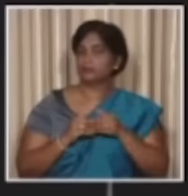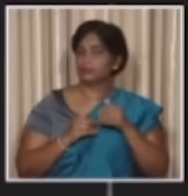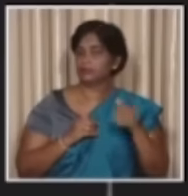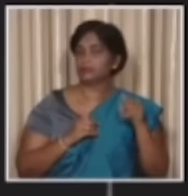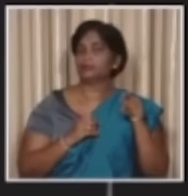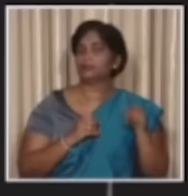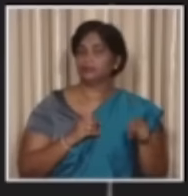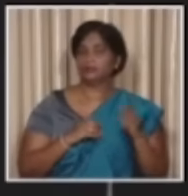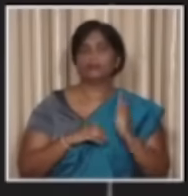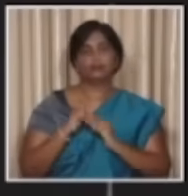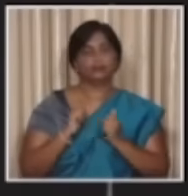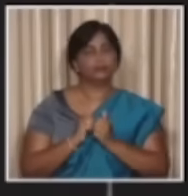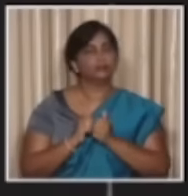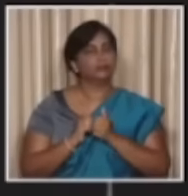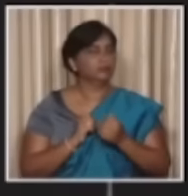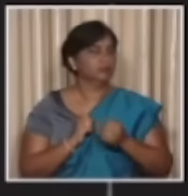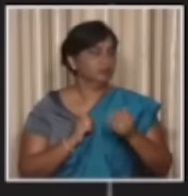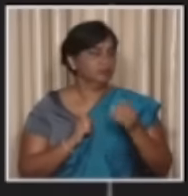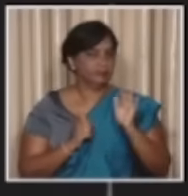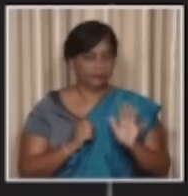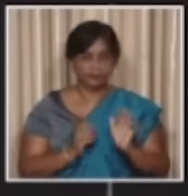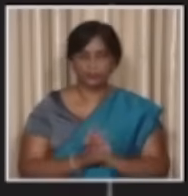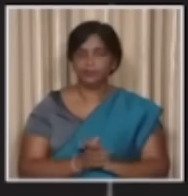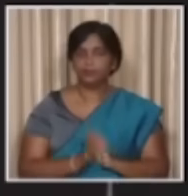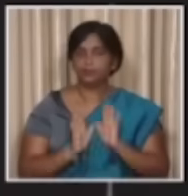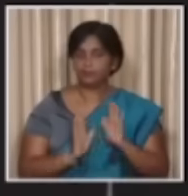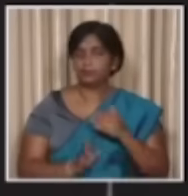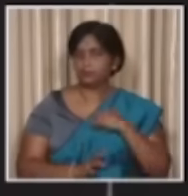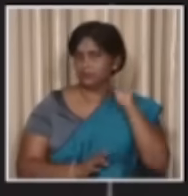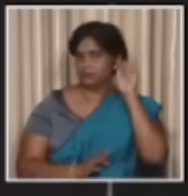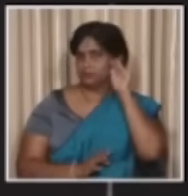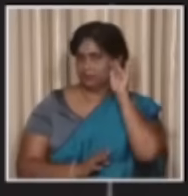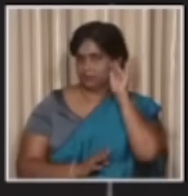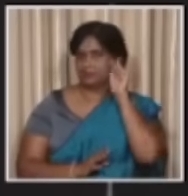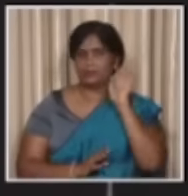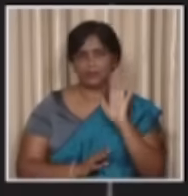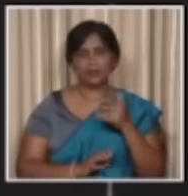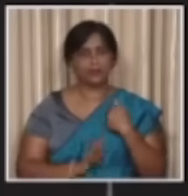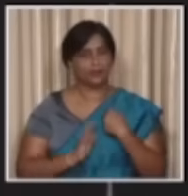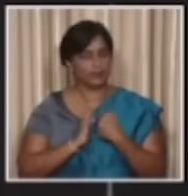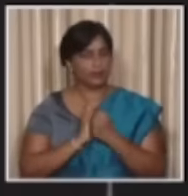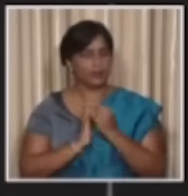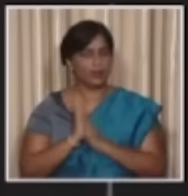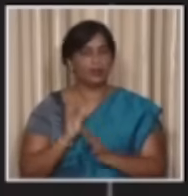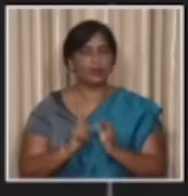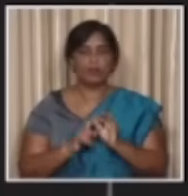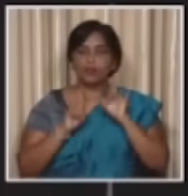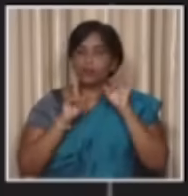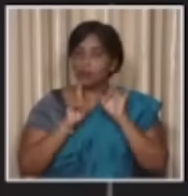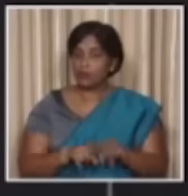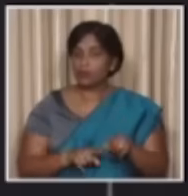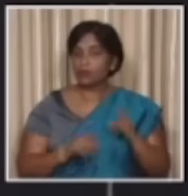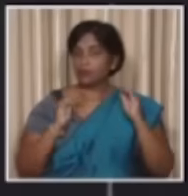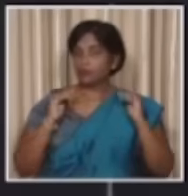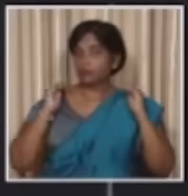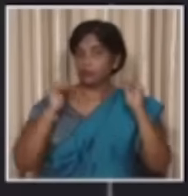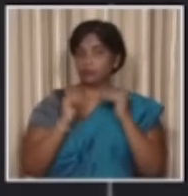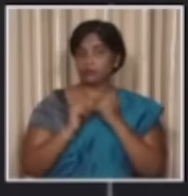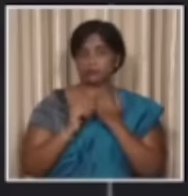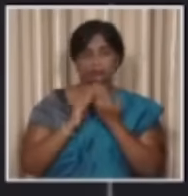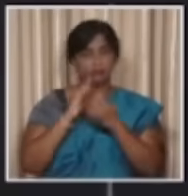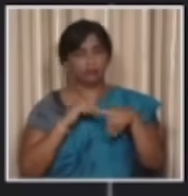ඒ ක්‍රියාමාර්ග සිදු වෙමින් පවතිනවා. අපි අහලා තියෙන්නේ ගරු ඇමතුමා මේ වගේ ඉහළ තනතුරක්